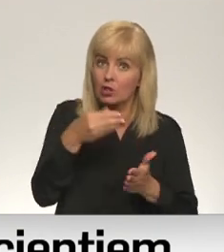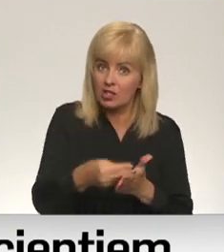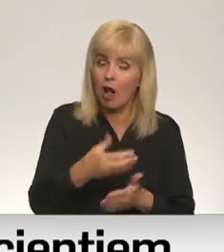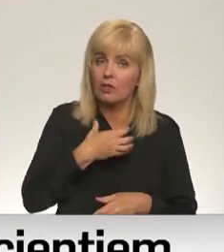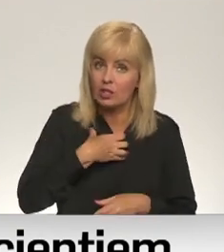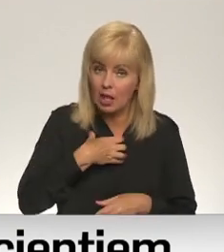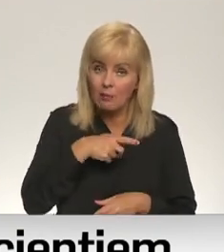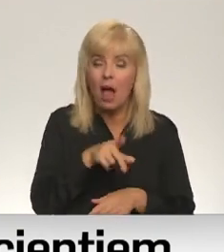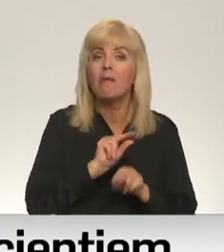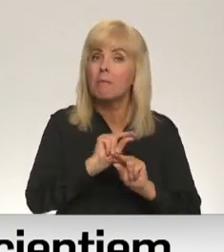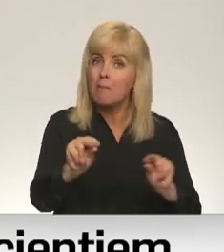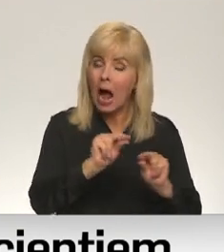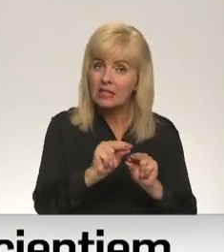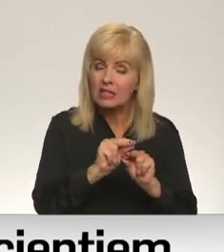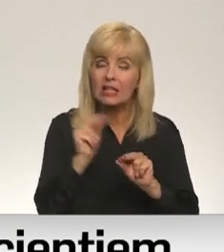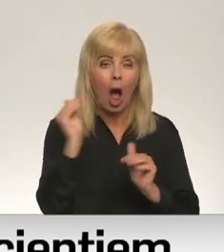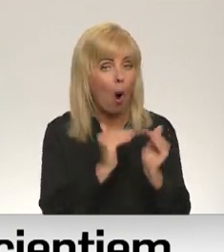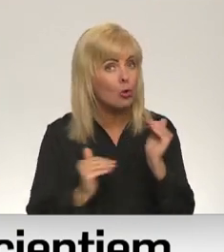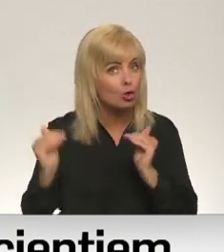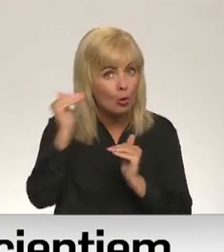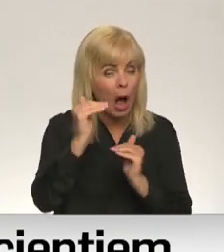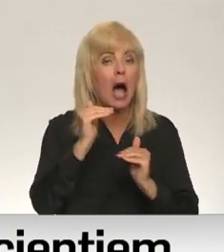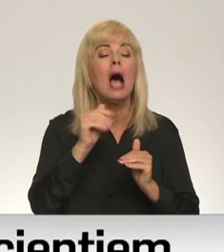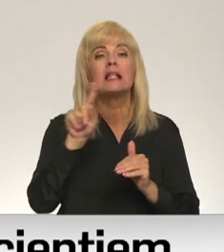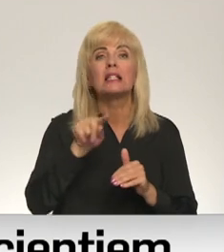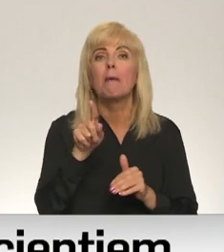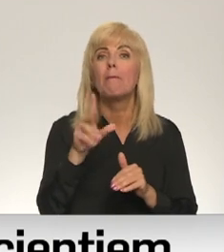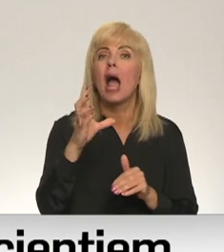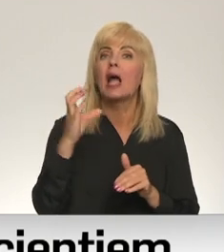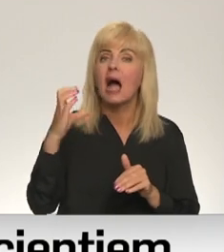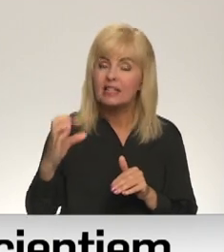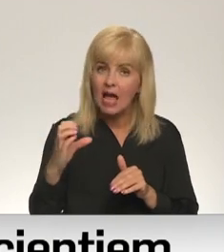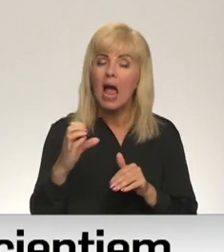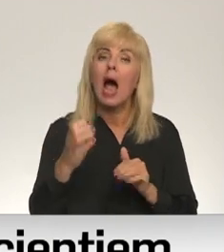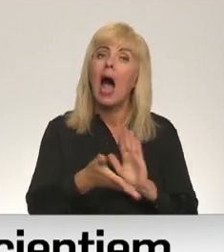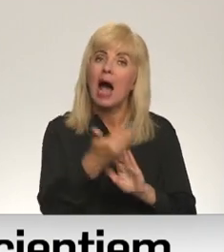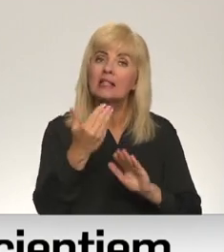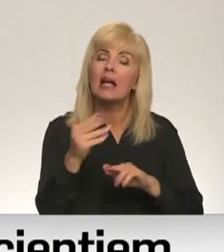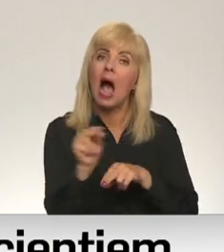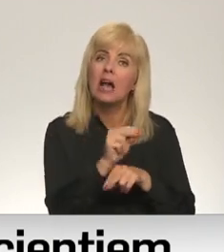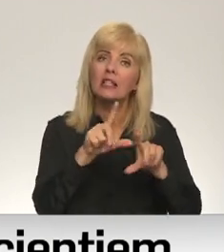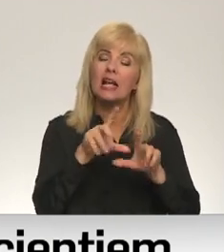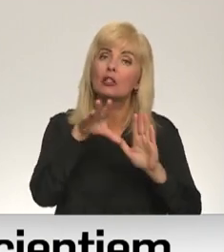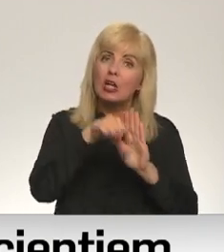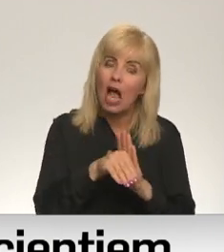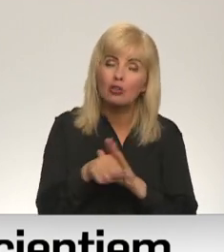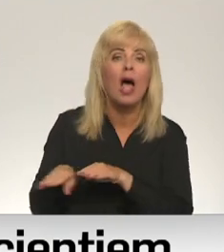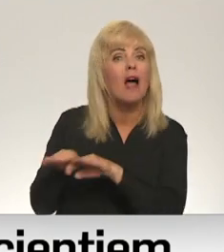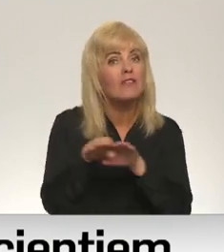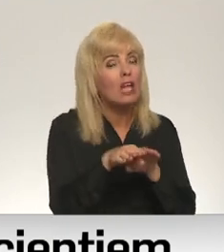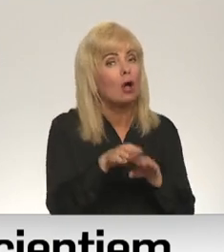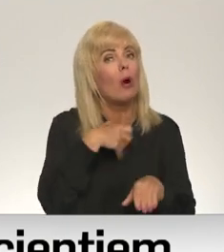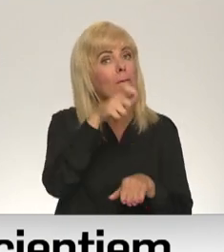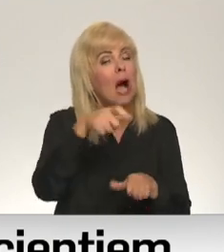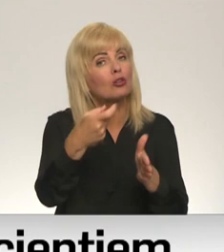arī studiju laikā. Bet slimību profilakses un kontroles centrs aicina ārstniecības iestādes iesaistīties un izmantot vienotu pacientu aptauju,